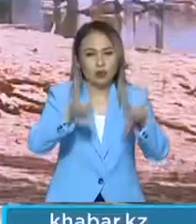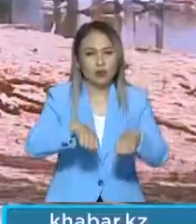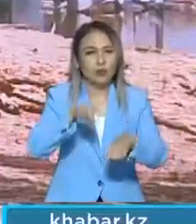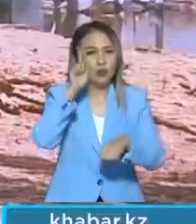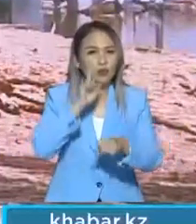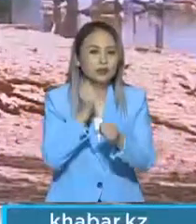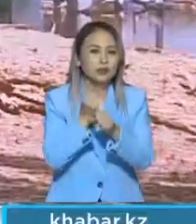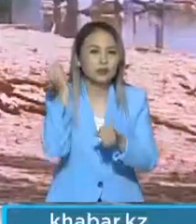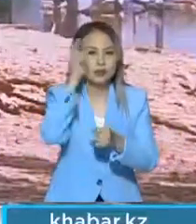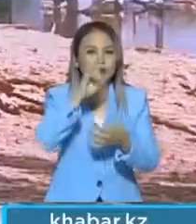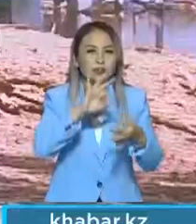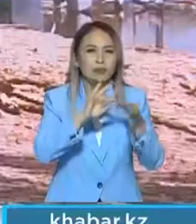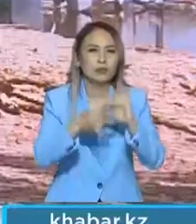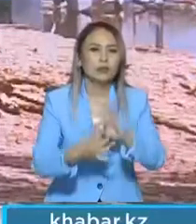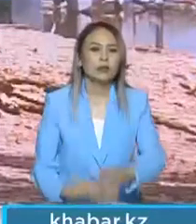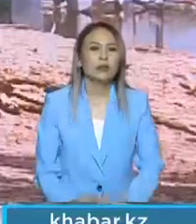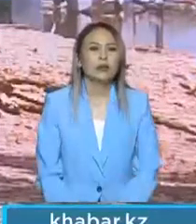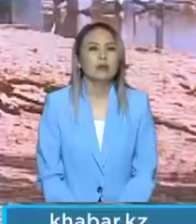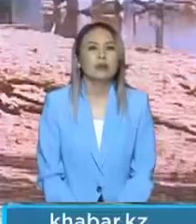болады. Тақырыпты тілшіміз толықтырсын.